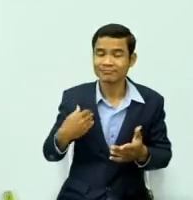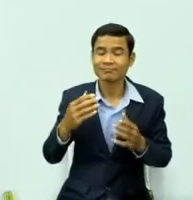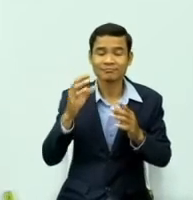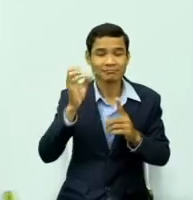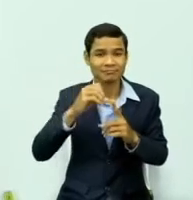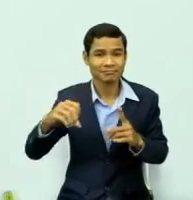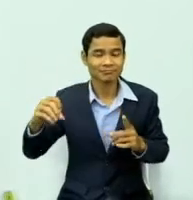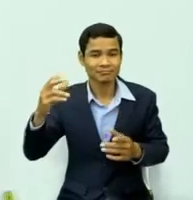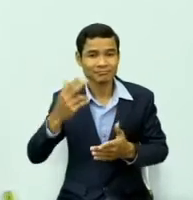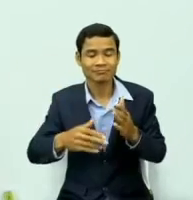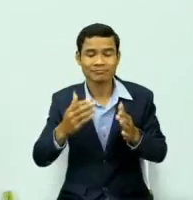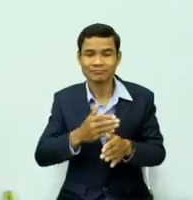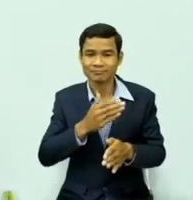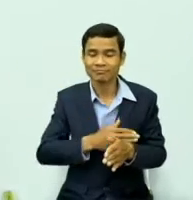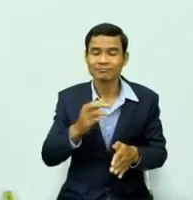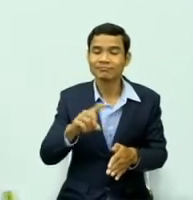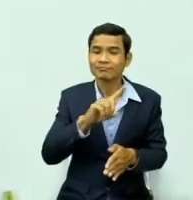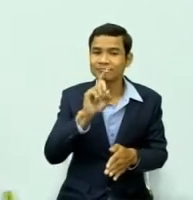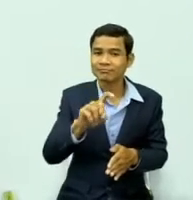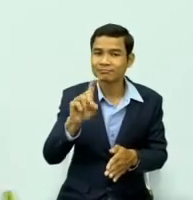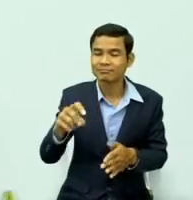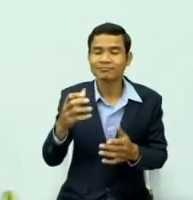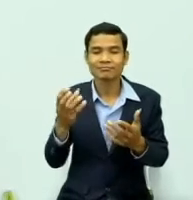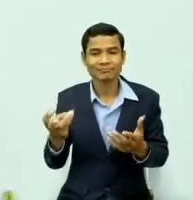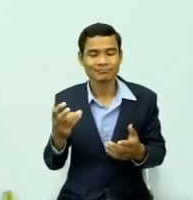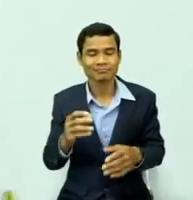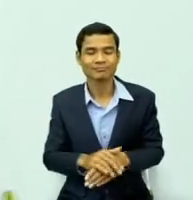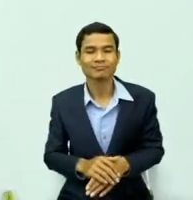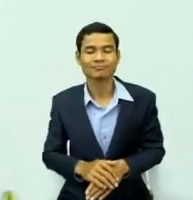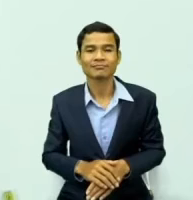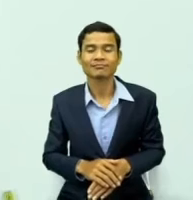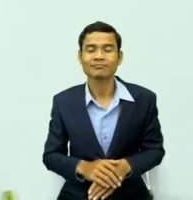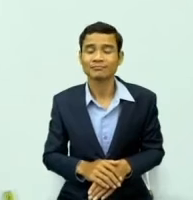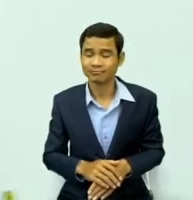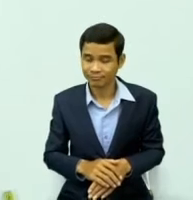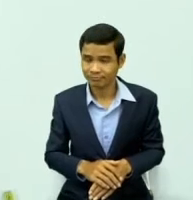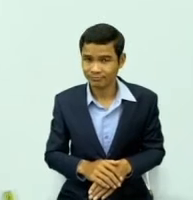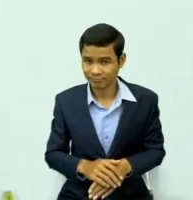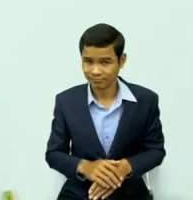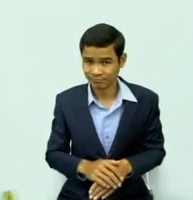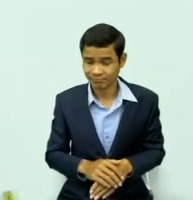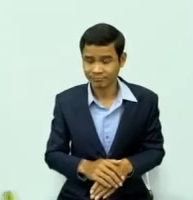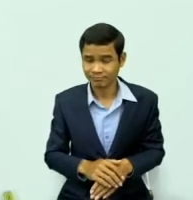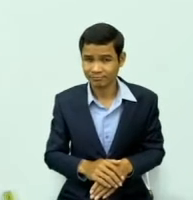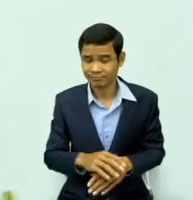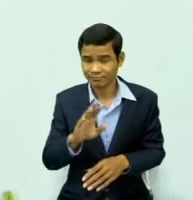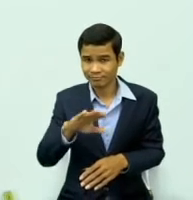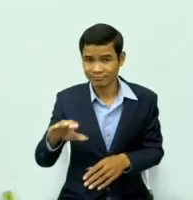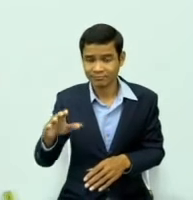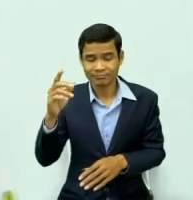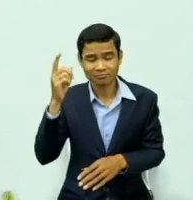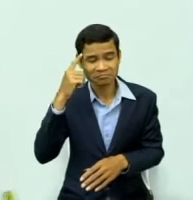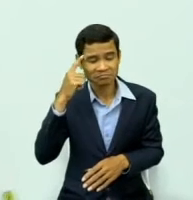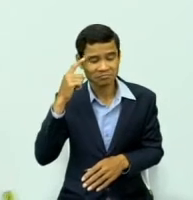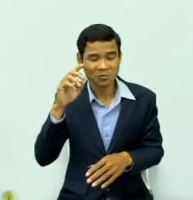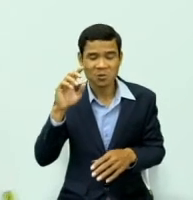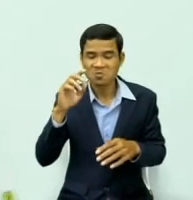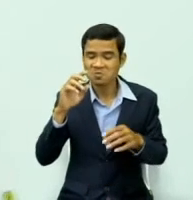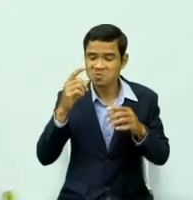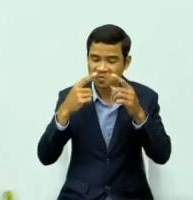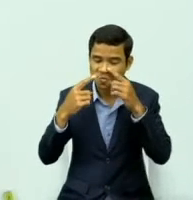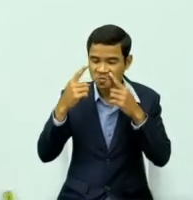môn đừng cho đó là bác này cứ sư cô mình tự nhà con ná chà ta con thọc lư kì dung ngay ngò đấy tới